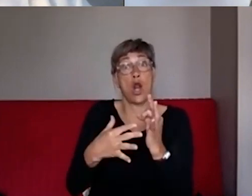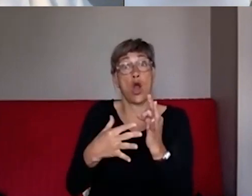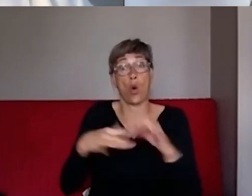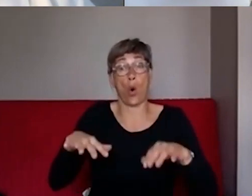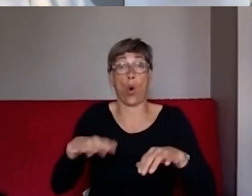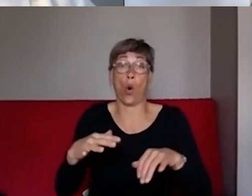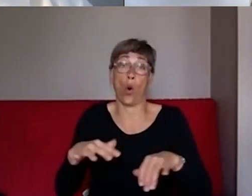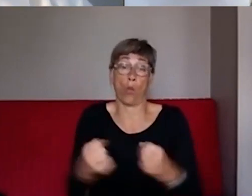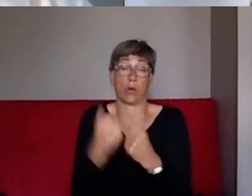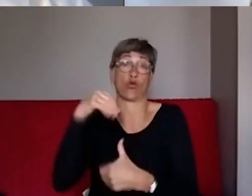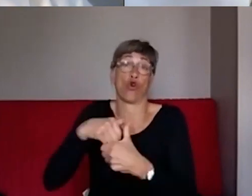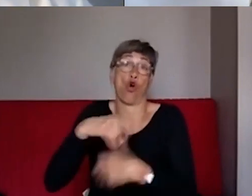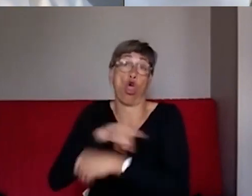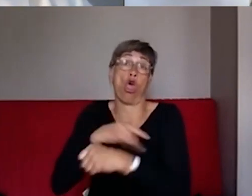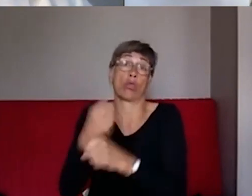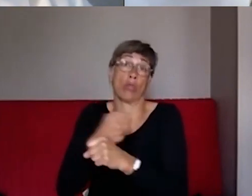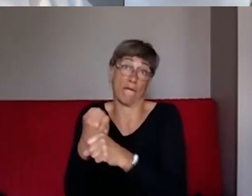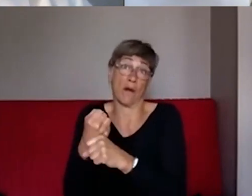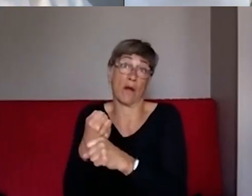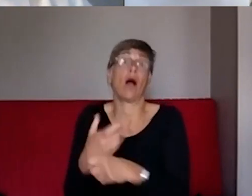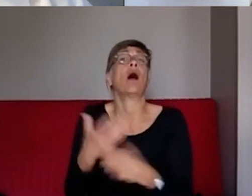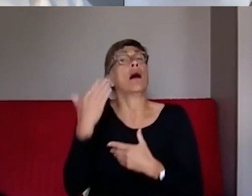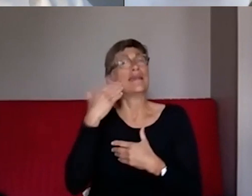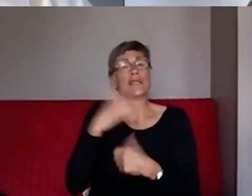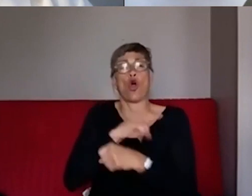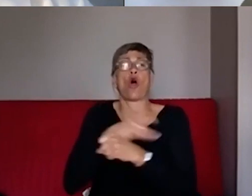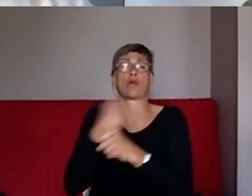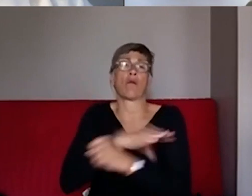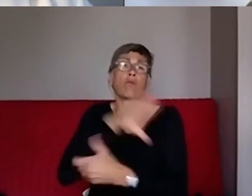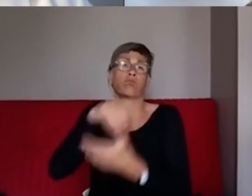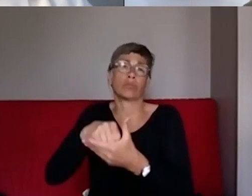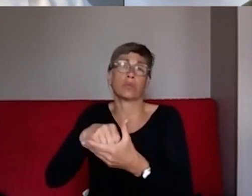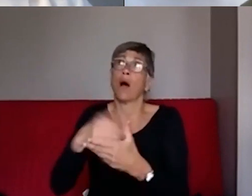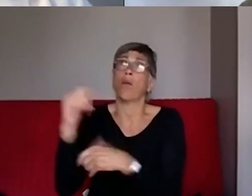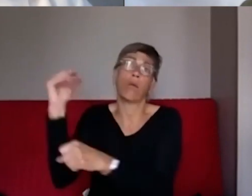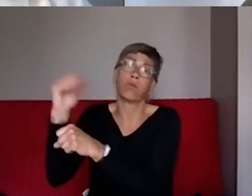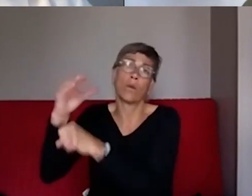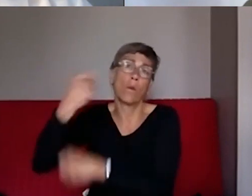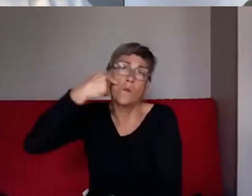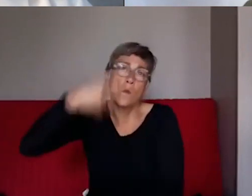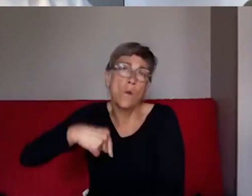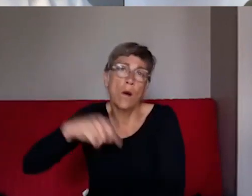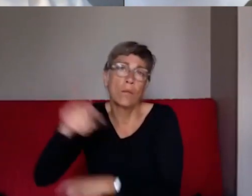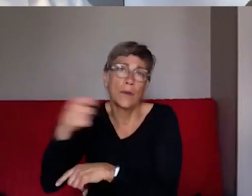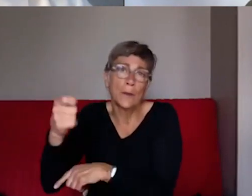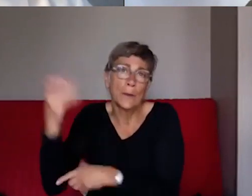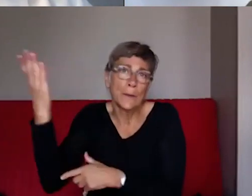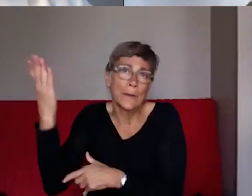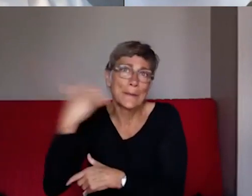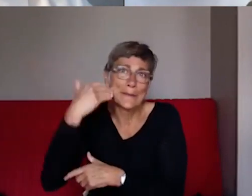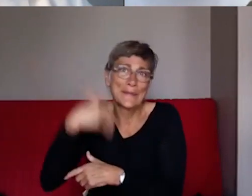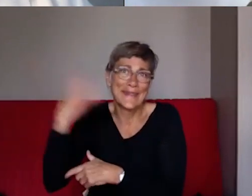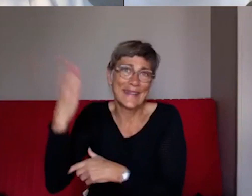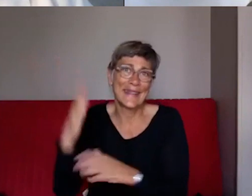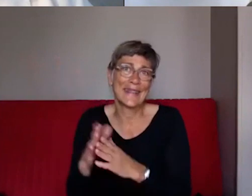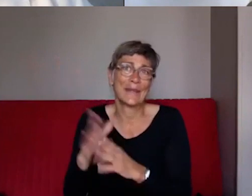travail? Alors, si le bilan de compétences se réalise pendant les heures de travail, votre employeur va être au courant de votre demande de bilan de compétences et de votre